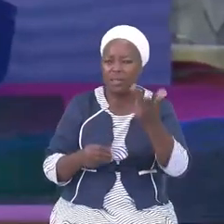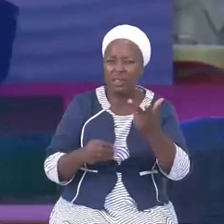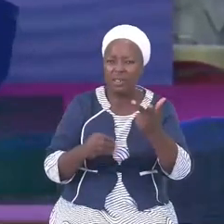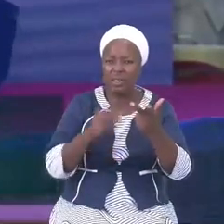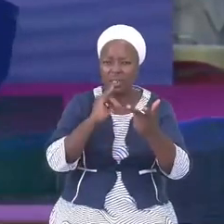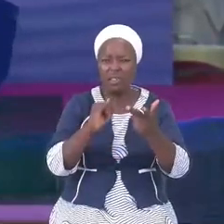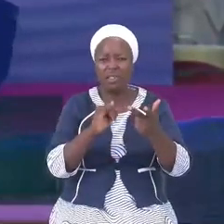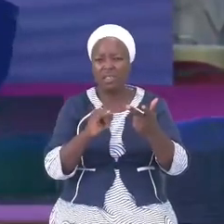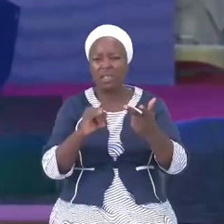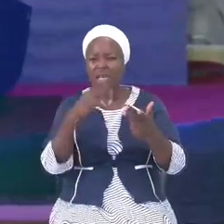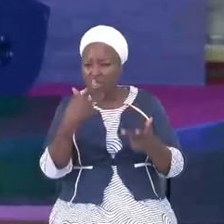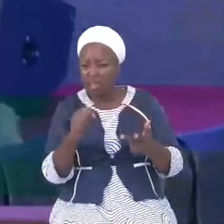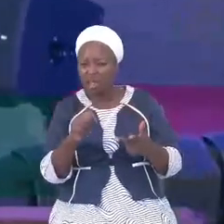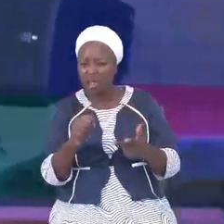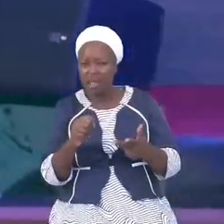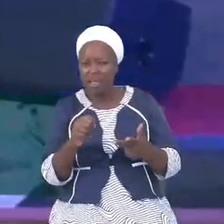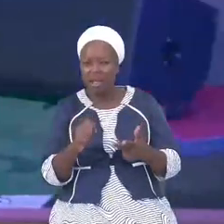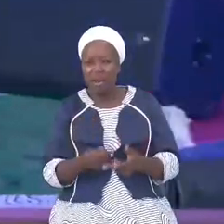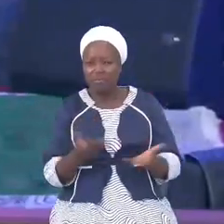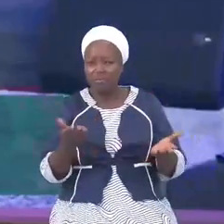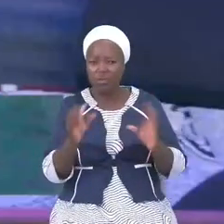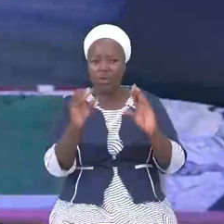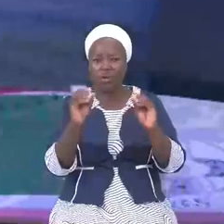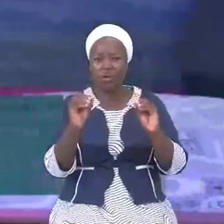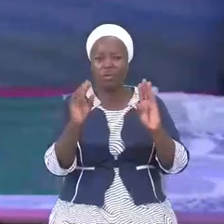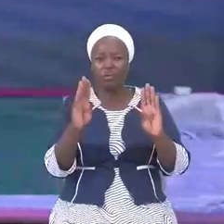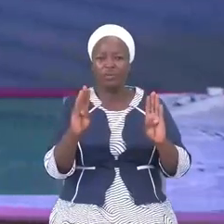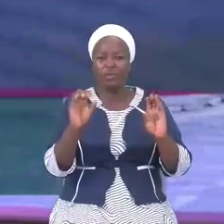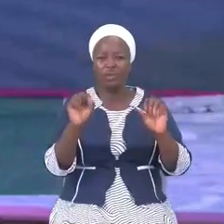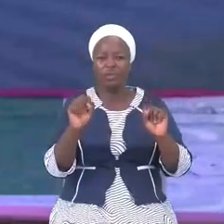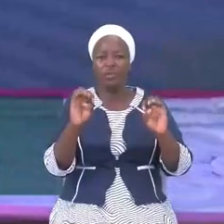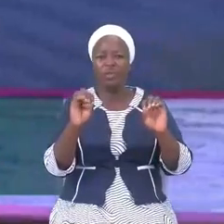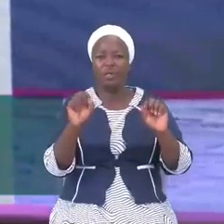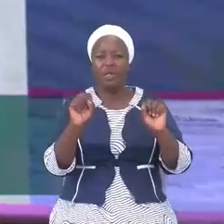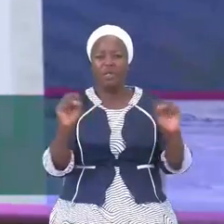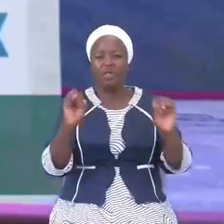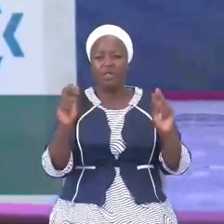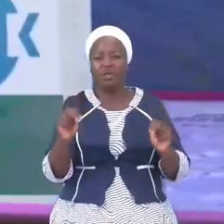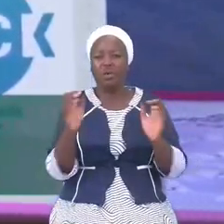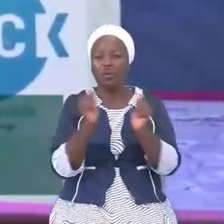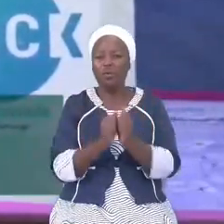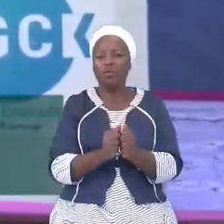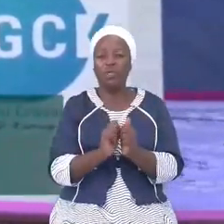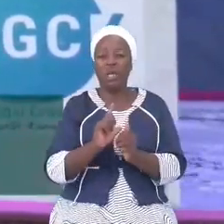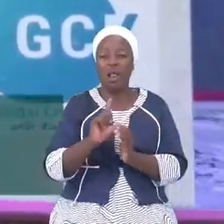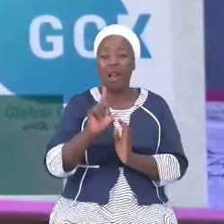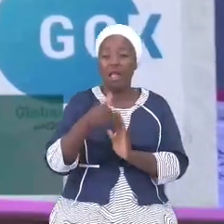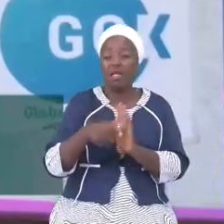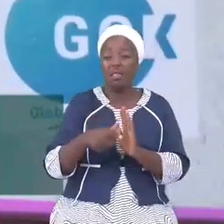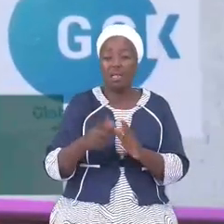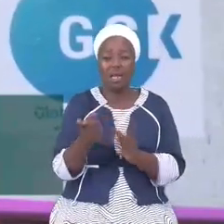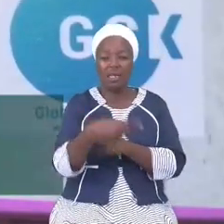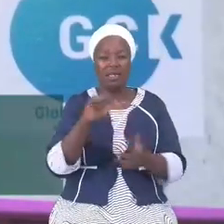l'obsession avec les vanités des derniers temps. Les derniers temps dans lesquels nous vivons, l'obsession